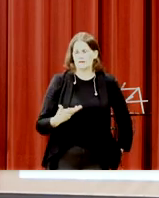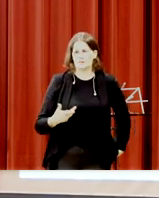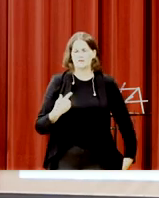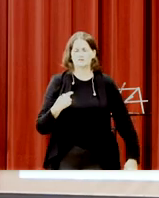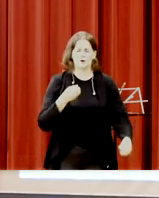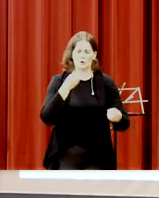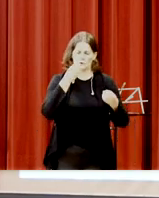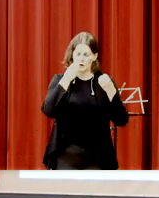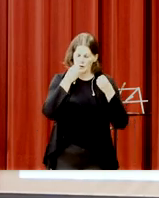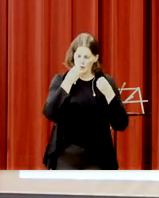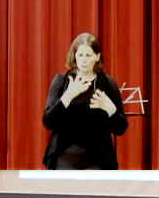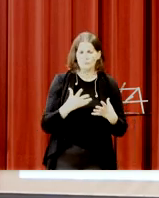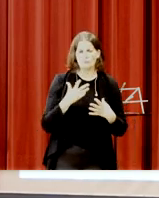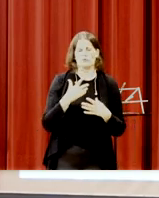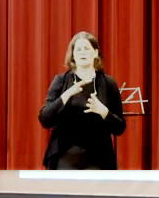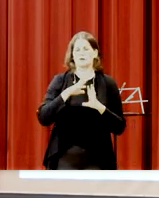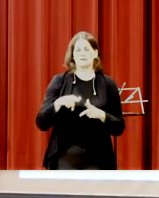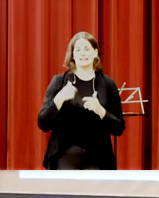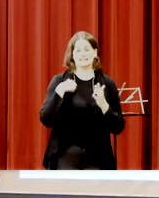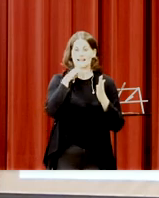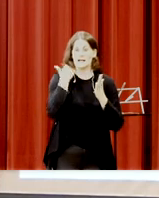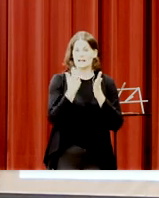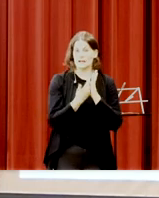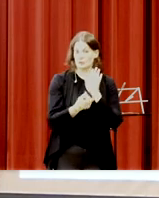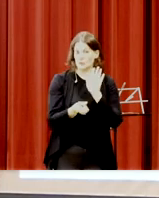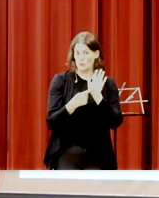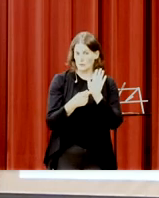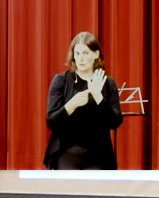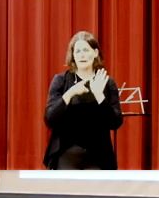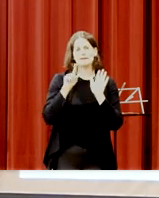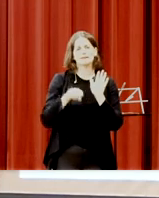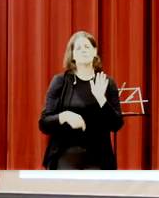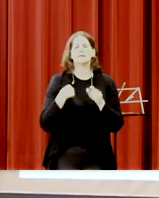desplegar la LOSU, la Llei Orgànica del Sistema Universitari.